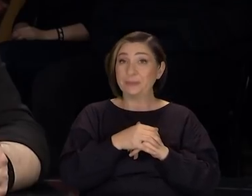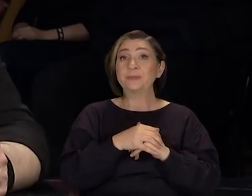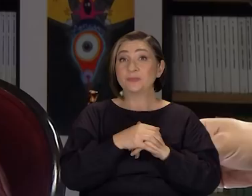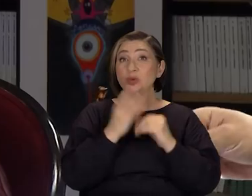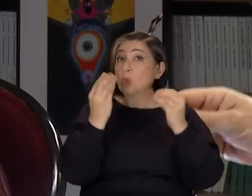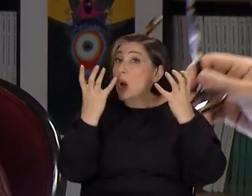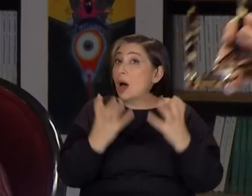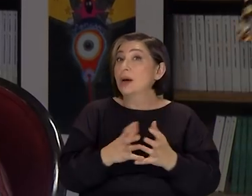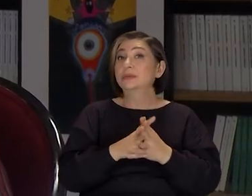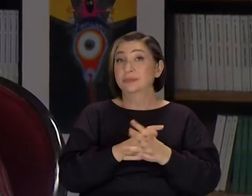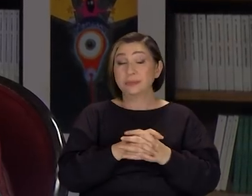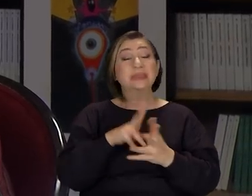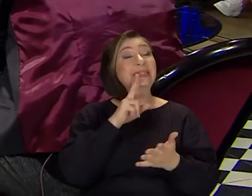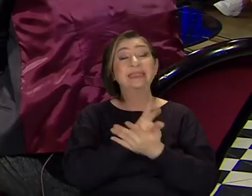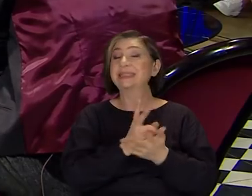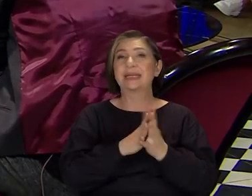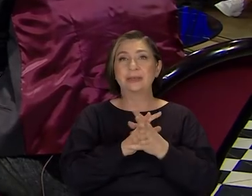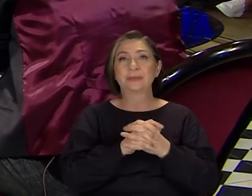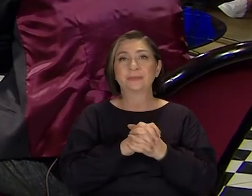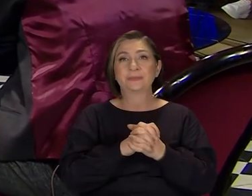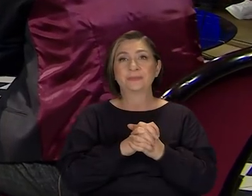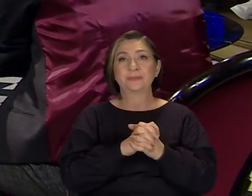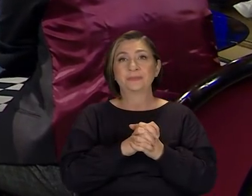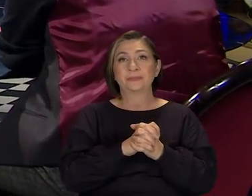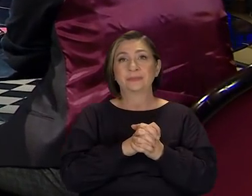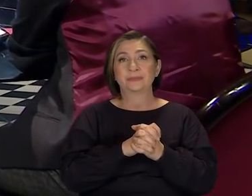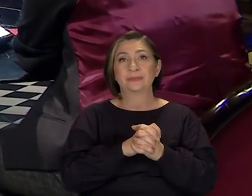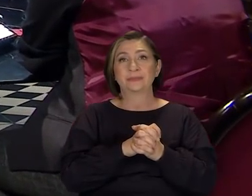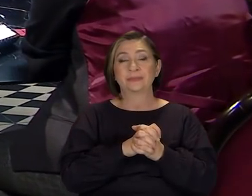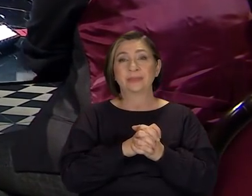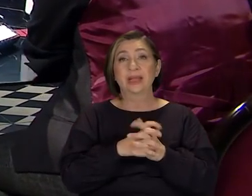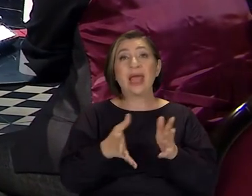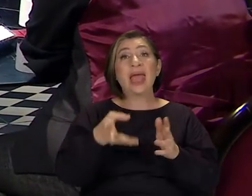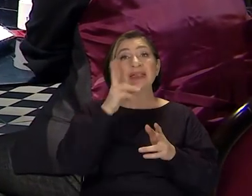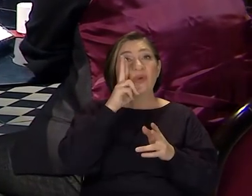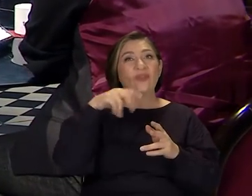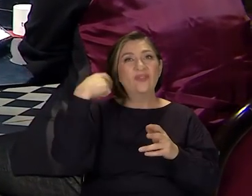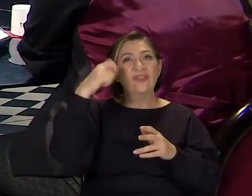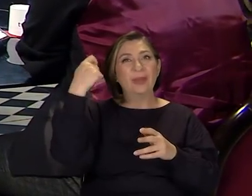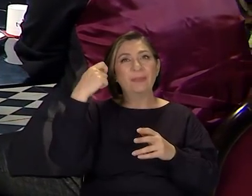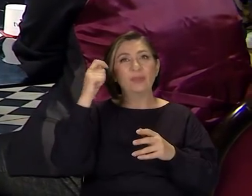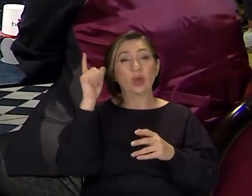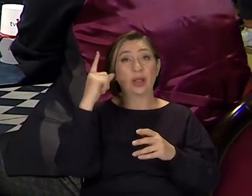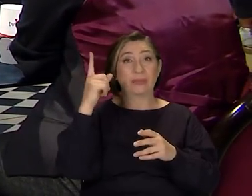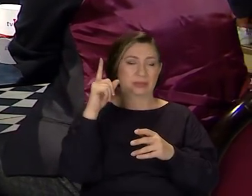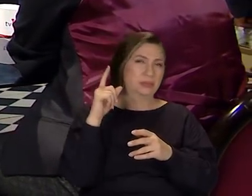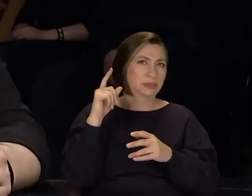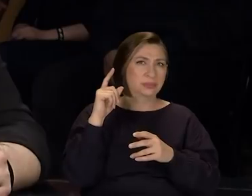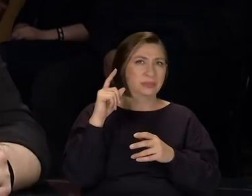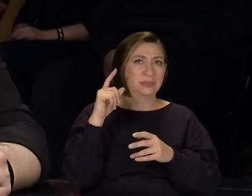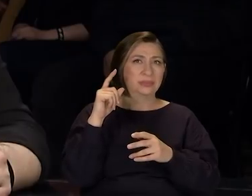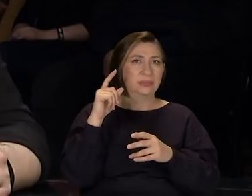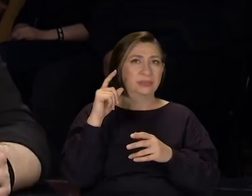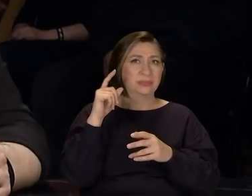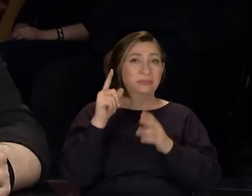Yani. Çok ağır. Fena. Kesinlikle. Zor bir şey. Kesinlikle. Zaten en son oynadığın film yönetmen için yani en son yönettiğin